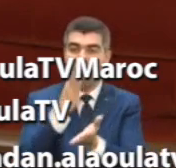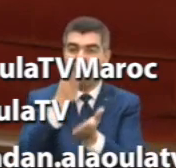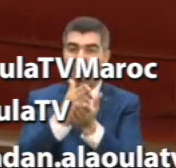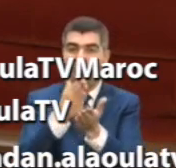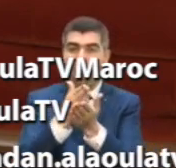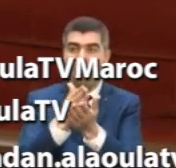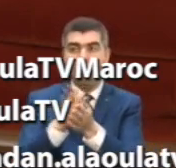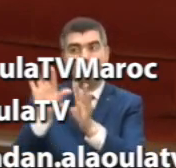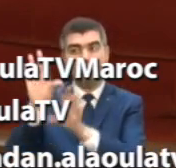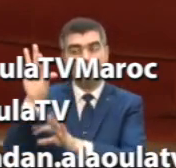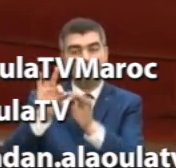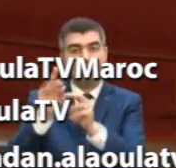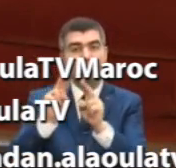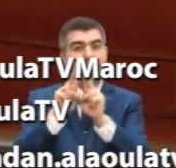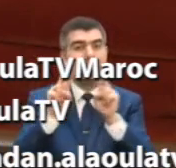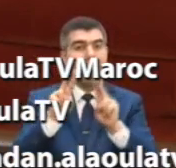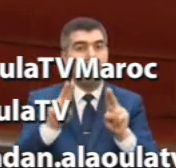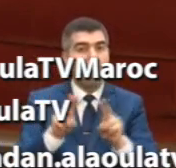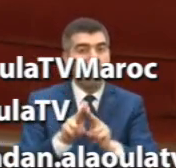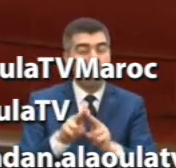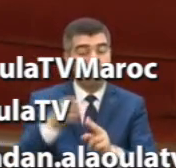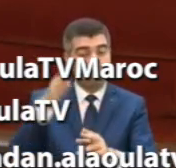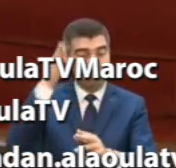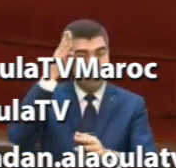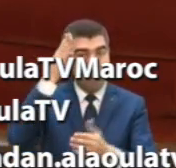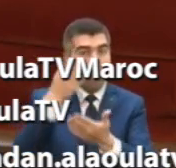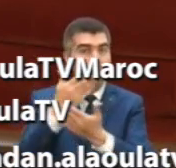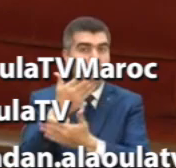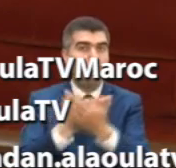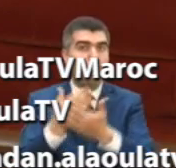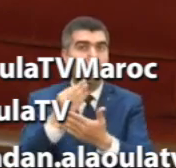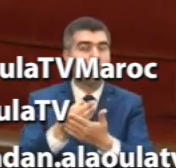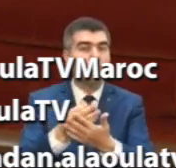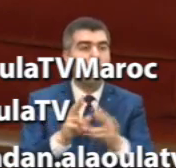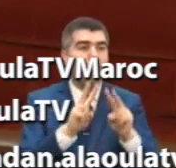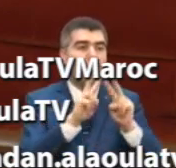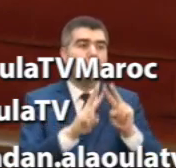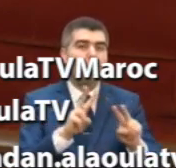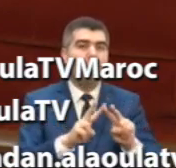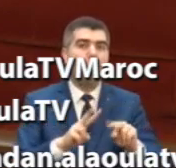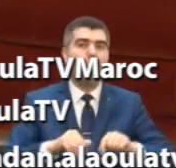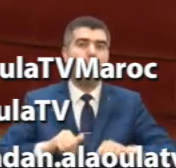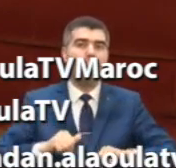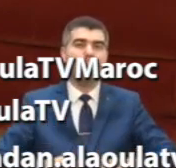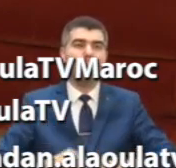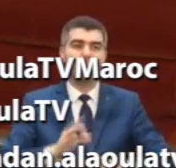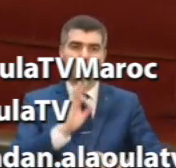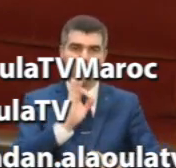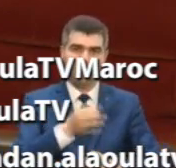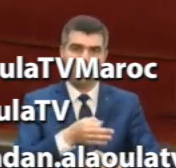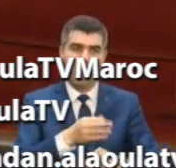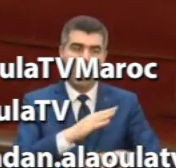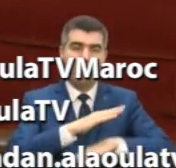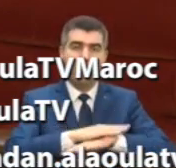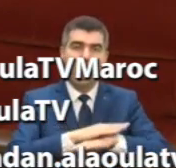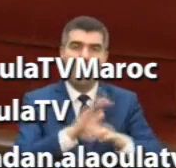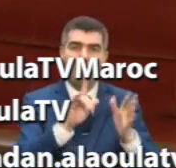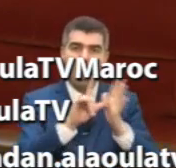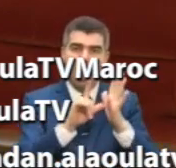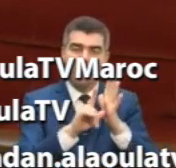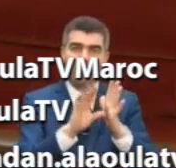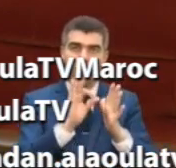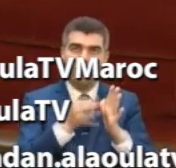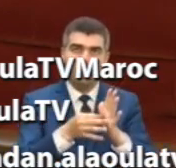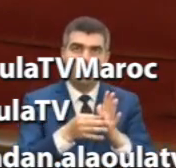وعلى تكافؤ الفرص. قمنا بواحد التقييم وسألنا القطاعات الوزارية المعنية كلها بتنفيذ هذا المرسوم التعيين في المناصب العليا،